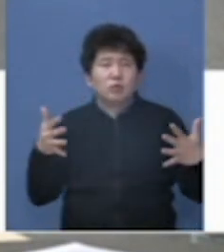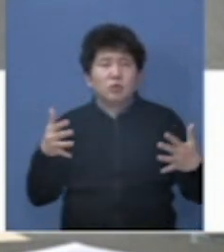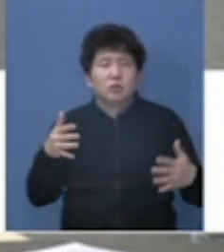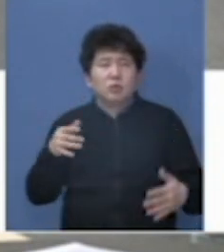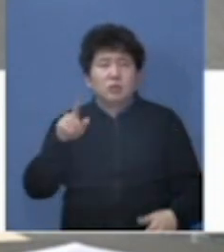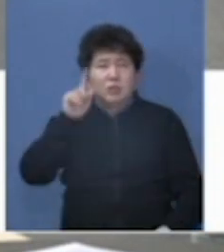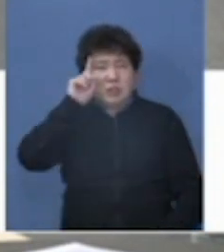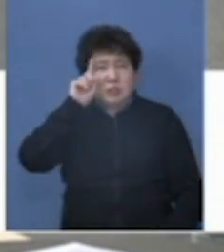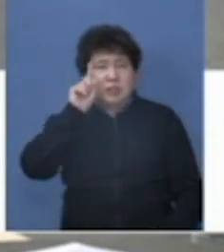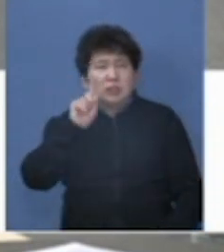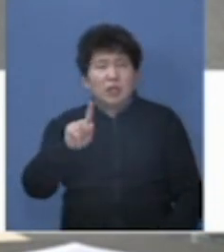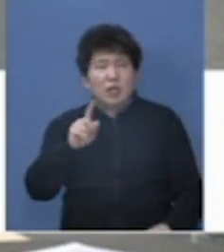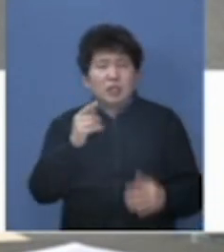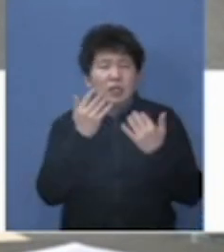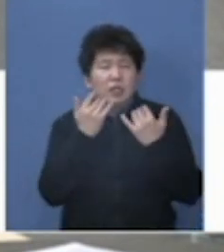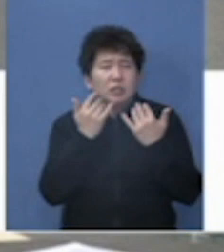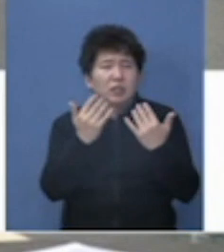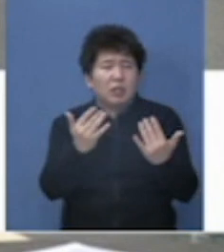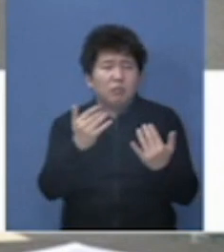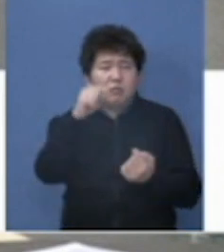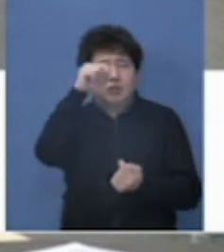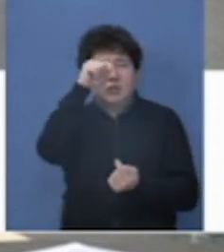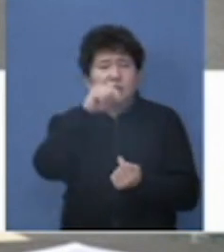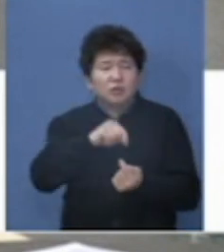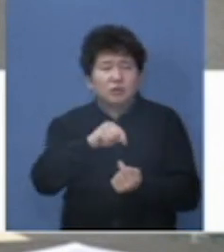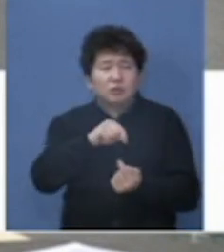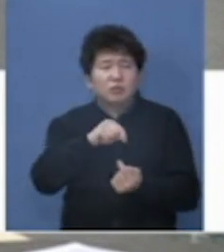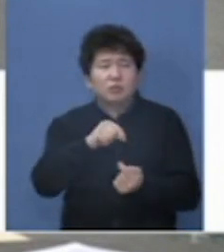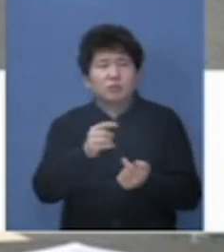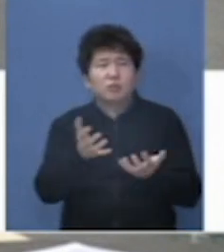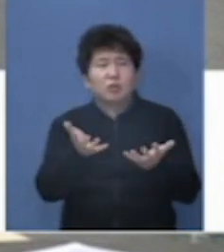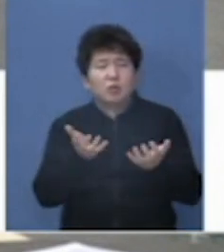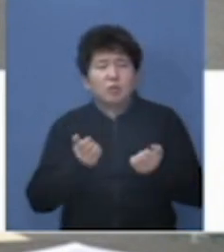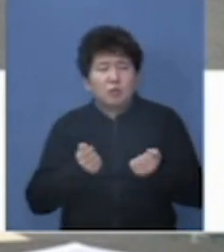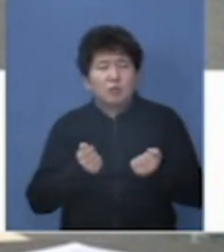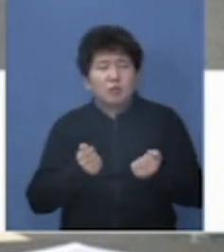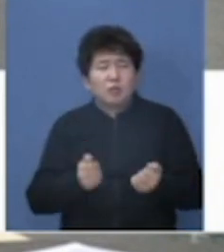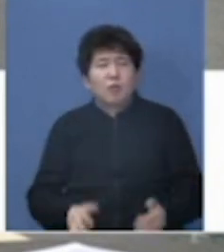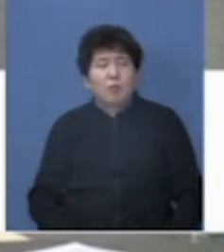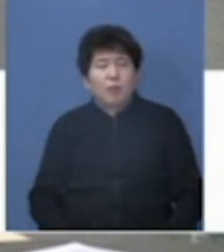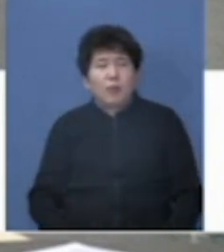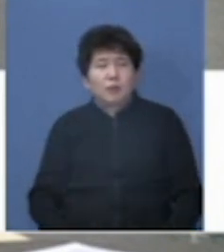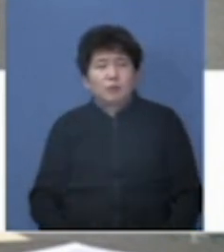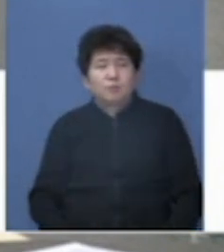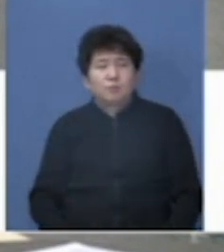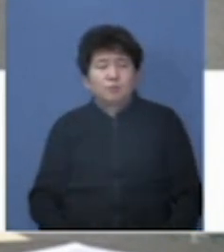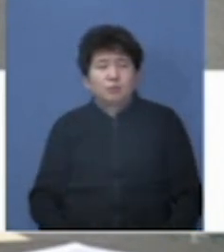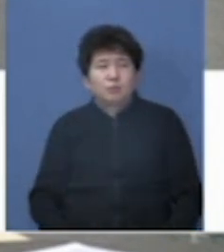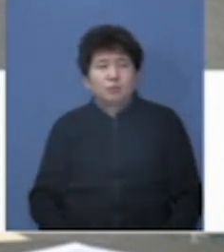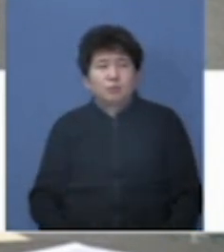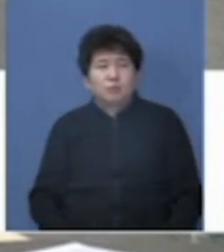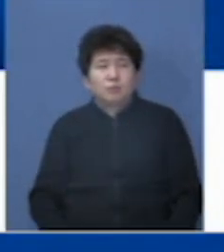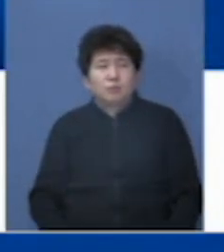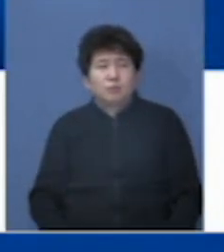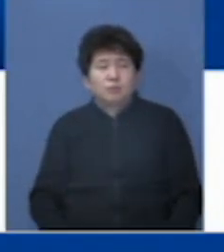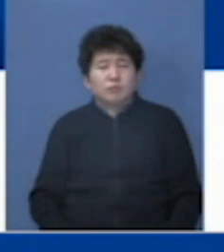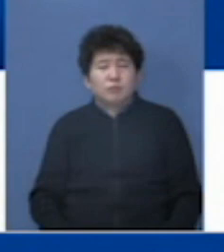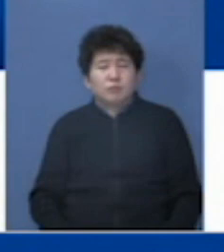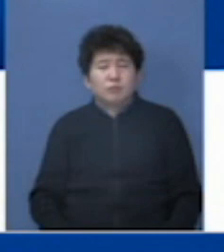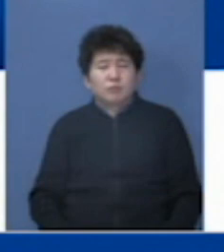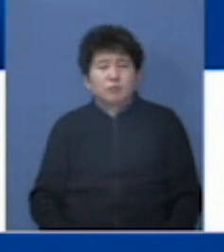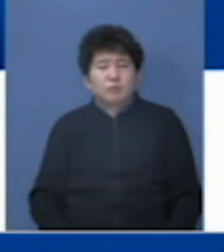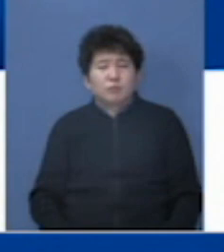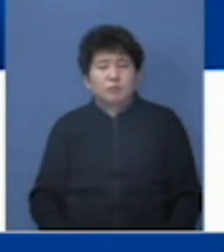біліктік талаптарына сәйкес келетін азаматтар қабылданып жатыр. Дегенмен енді бір рен саран кемшіліктер анықталды.